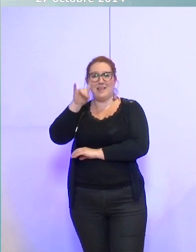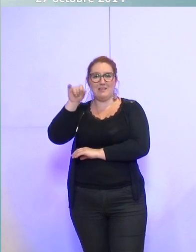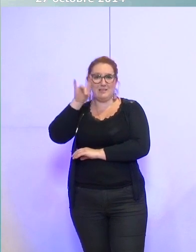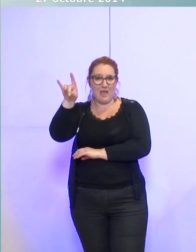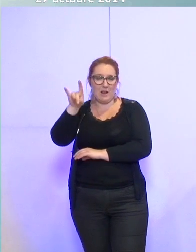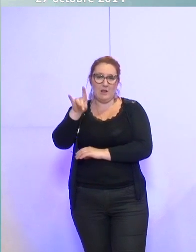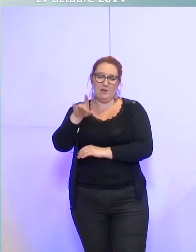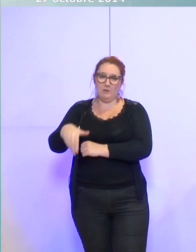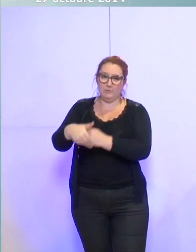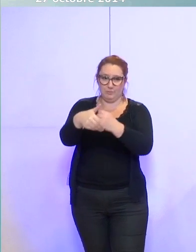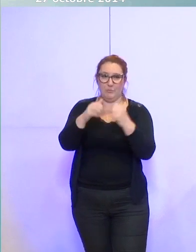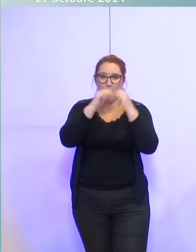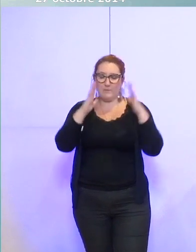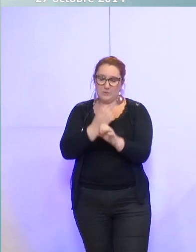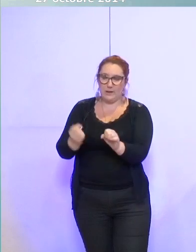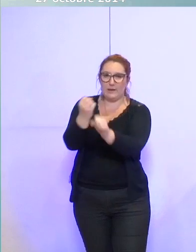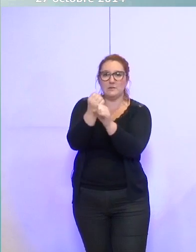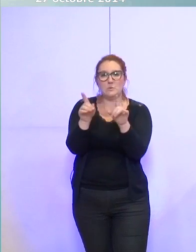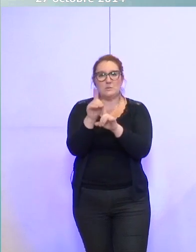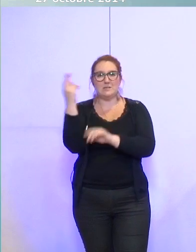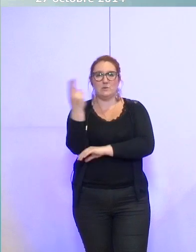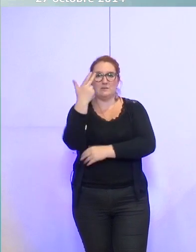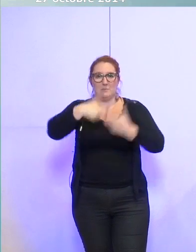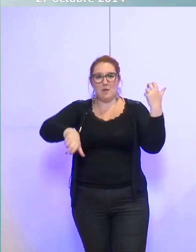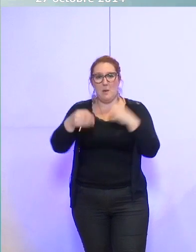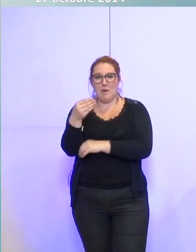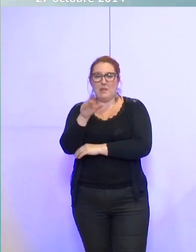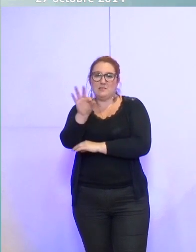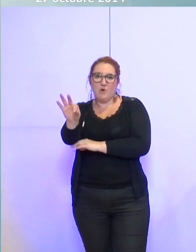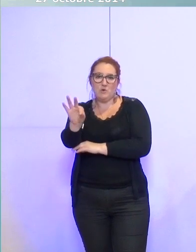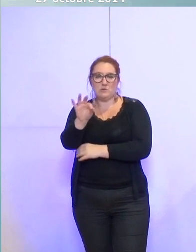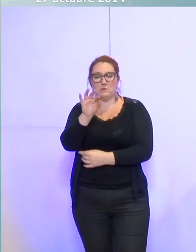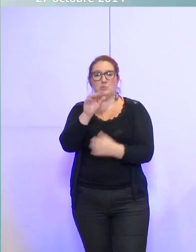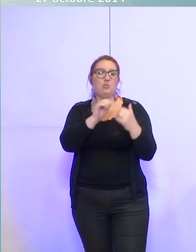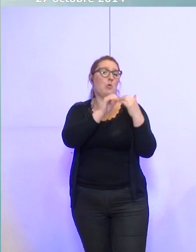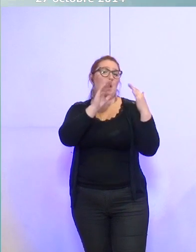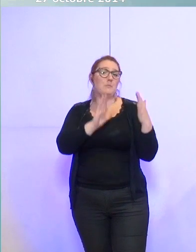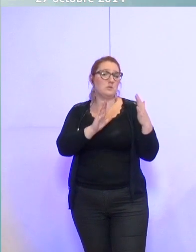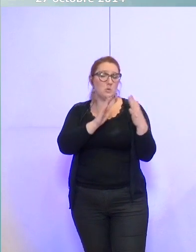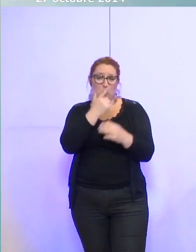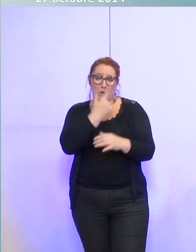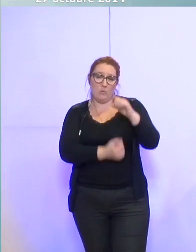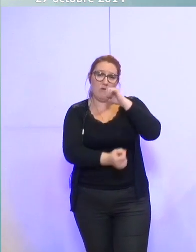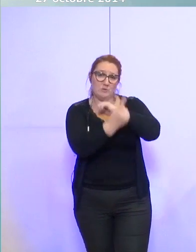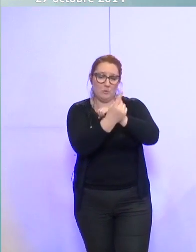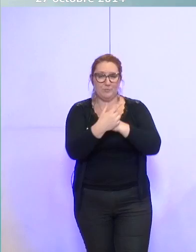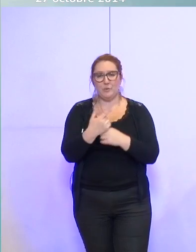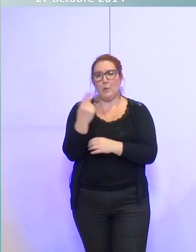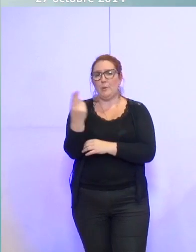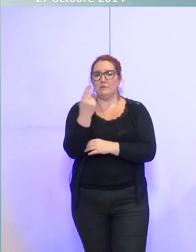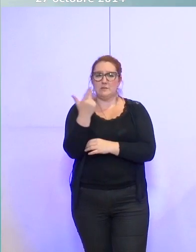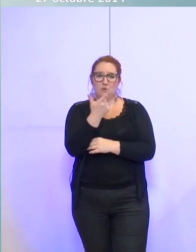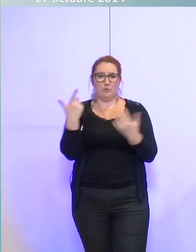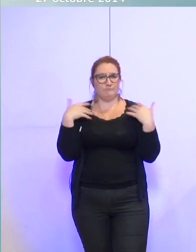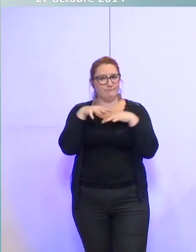l'Université Pierre Mendès France, porteur du projet de la Maison de l'Innovation. Ces deux universités ont décidé de s'associer pour